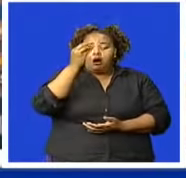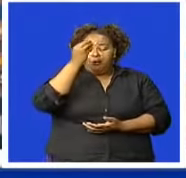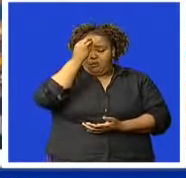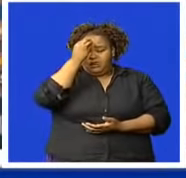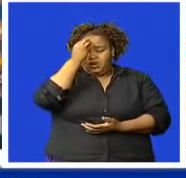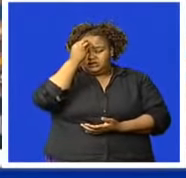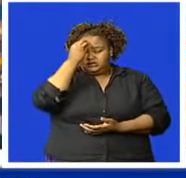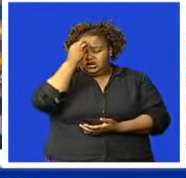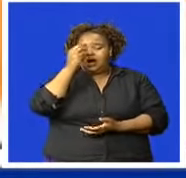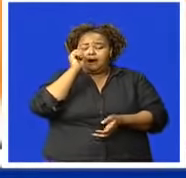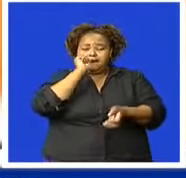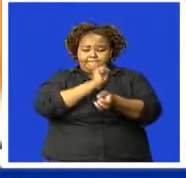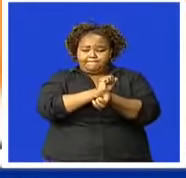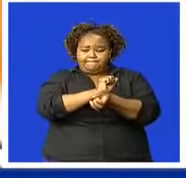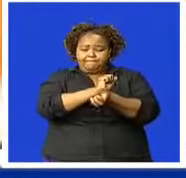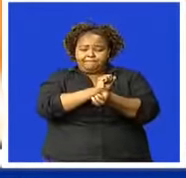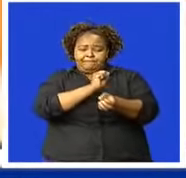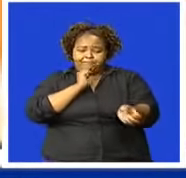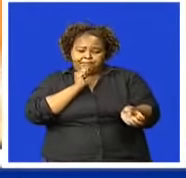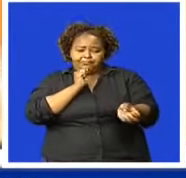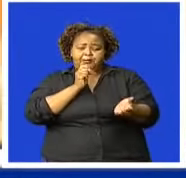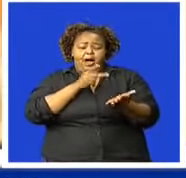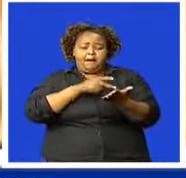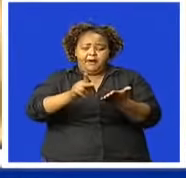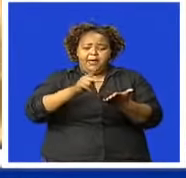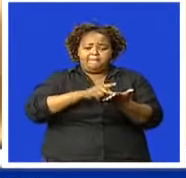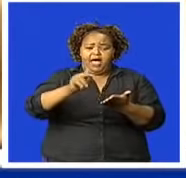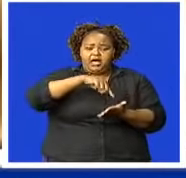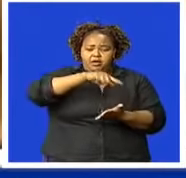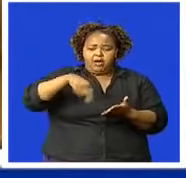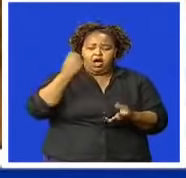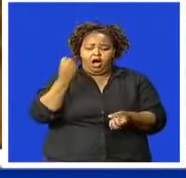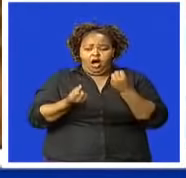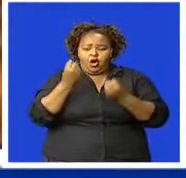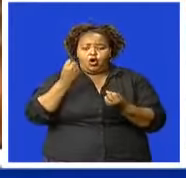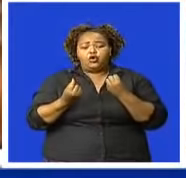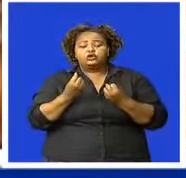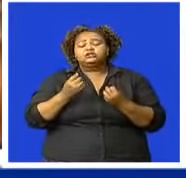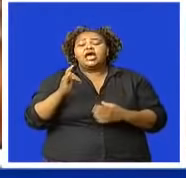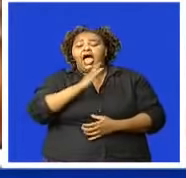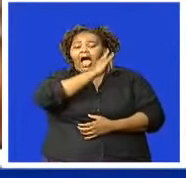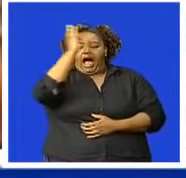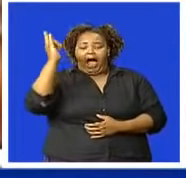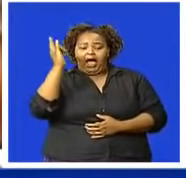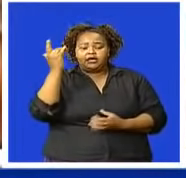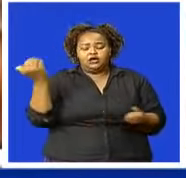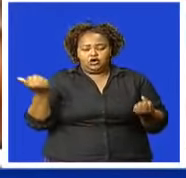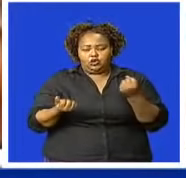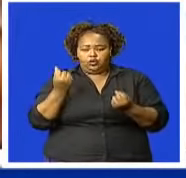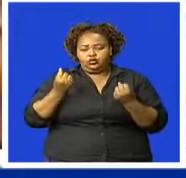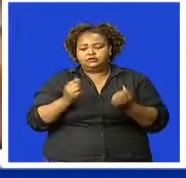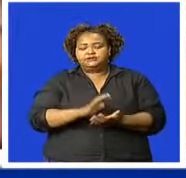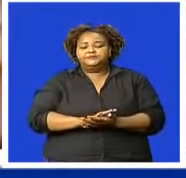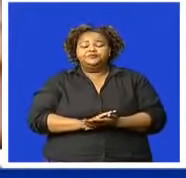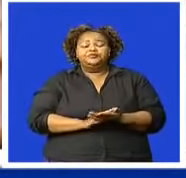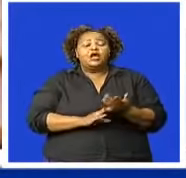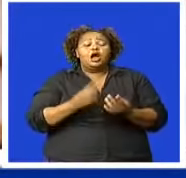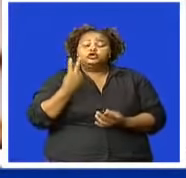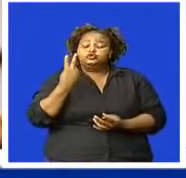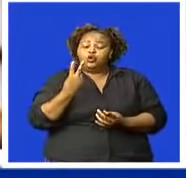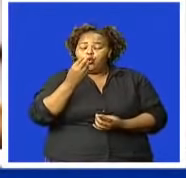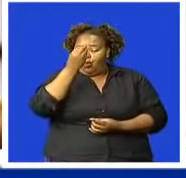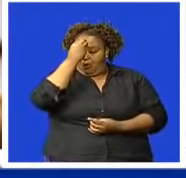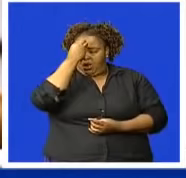lenkulu. Lamaphoyisa lamabili labo Mbongeni Dlamini nangosengiphile Mkhonta athole ibheyile